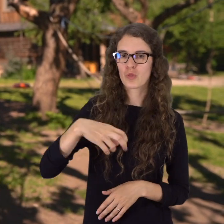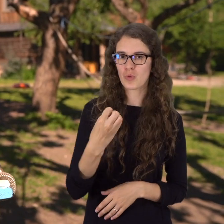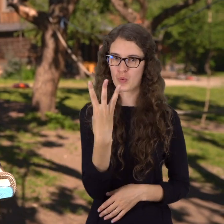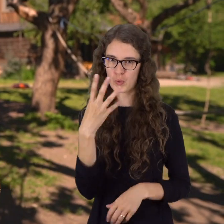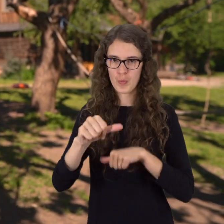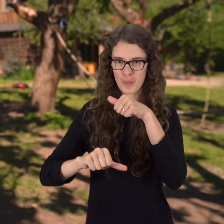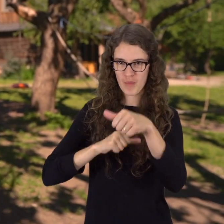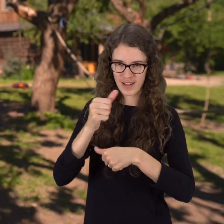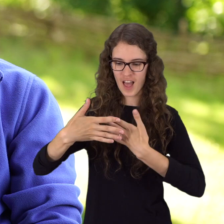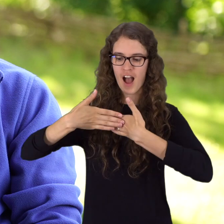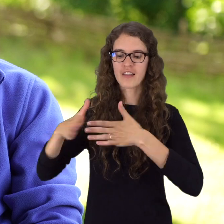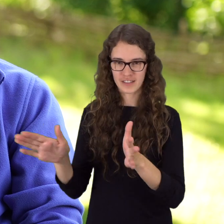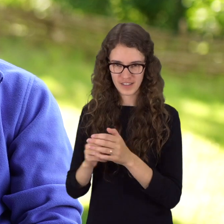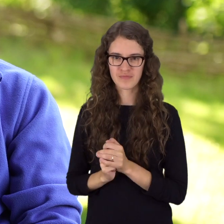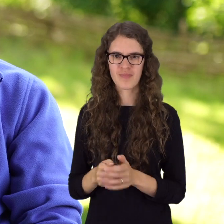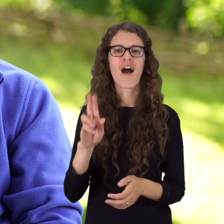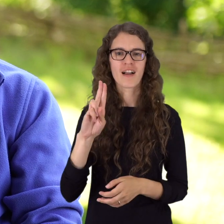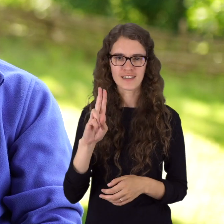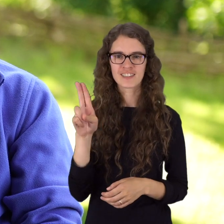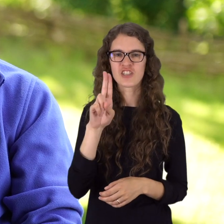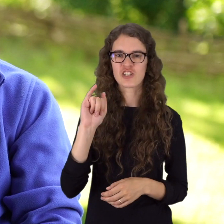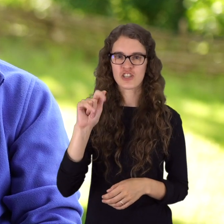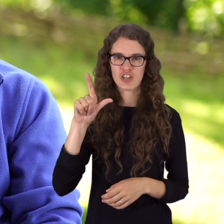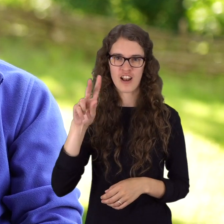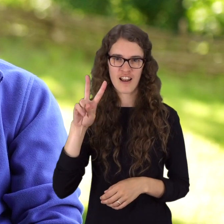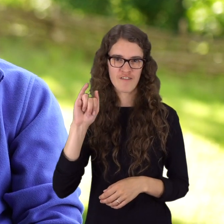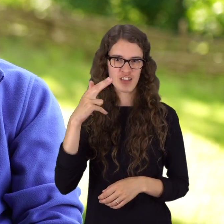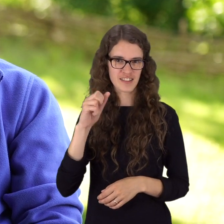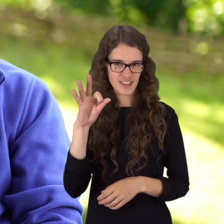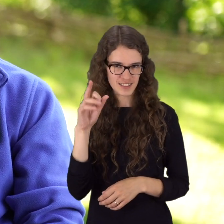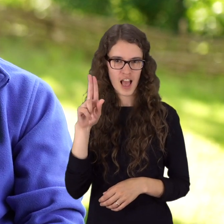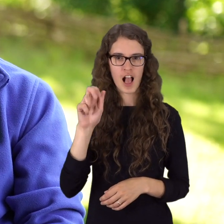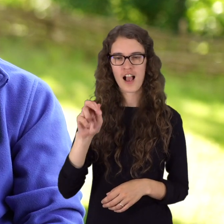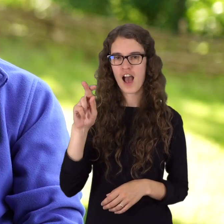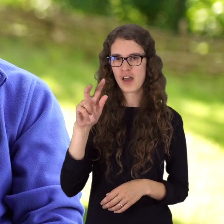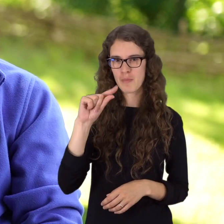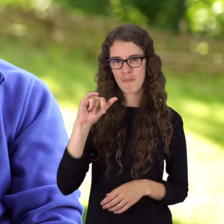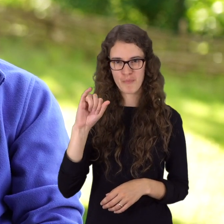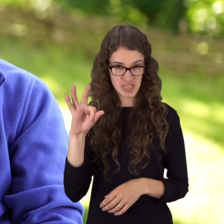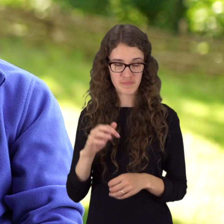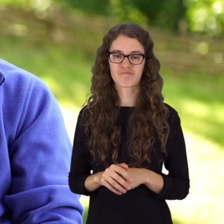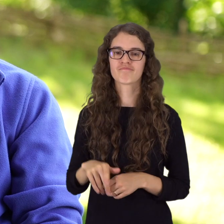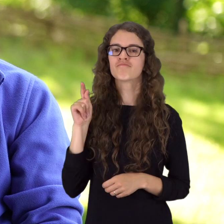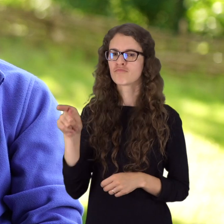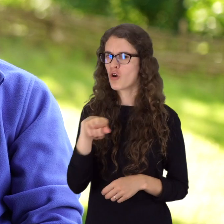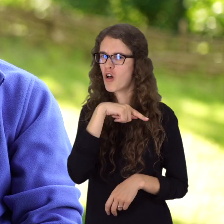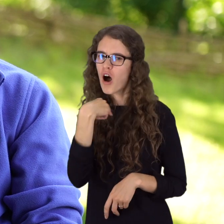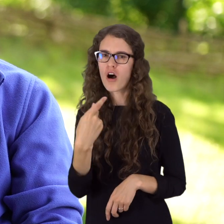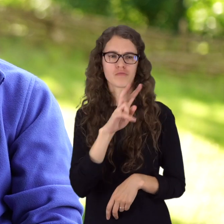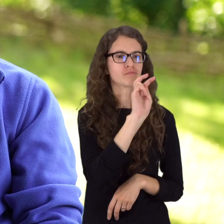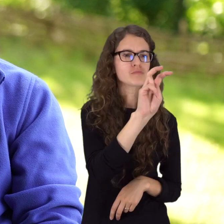įsikūrė 2014 metais. Įkūrėjas yra Žilvinas Karpis, kuris keliavo po